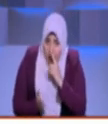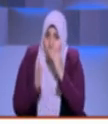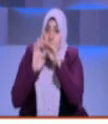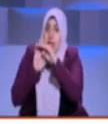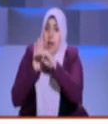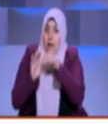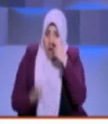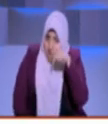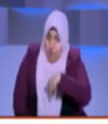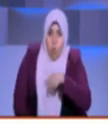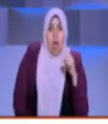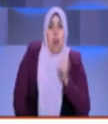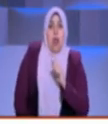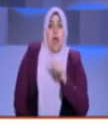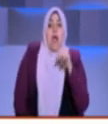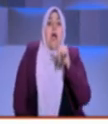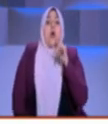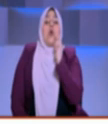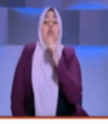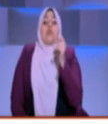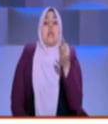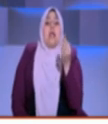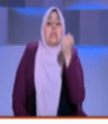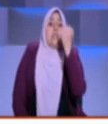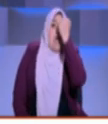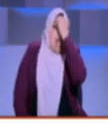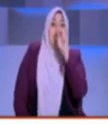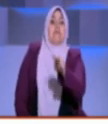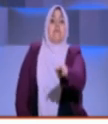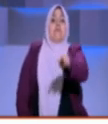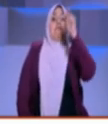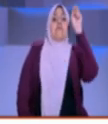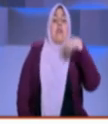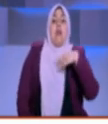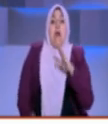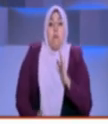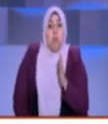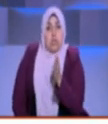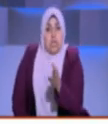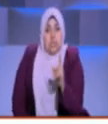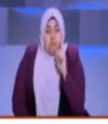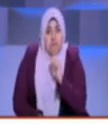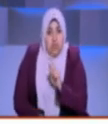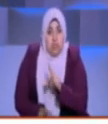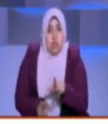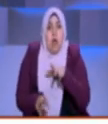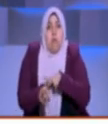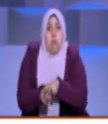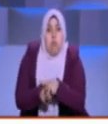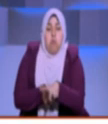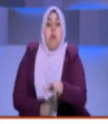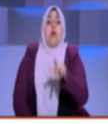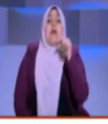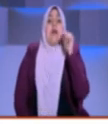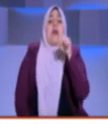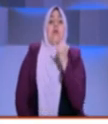530 ألف تقريبا غرامة لغير الملتزمين. هذا يؤكد أو هذا هذه الغرامات تؤكد ما قلته بالأمس، أن